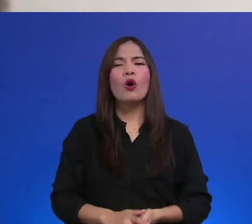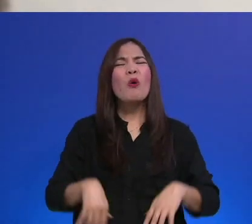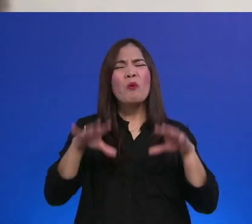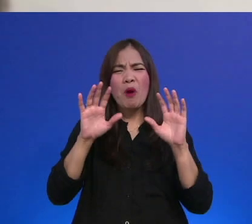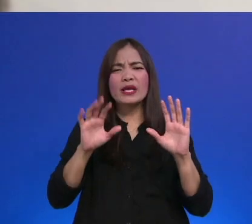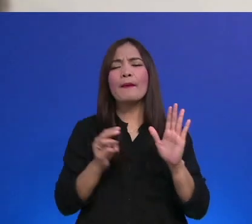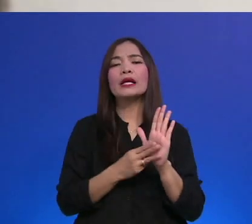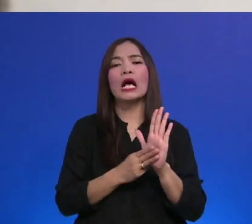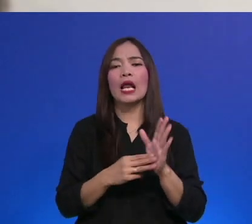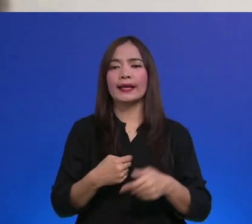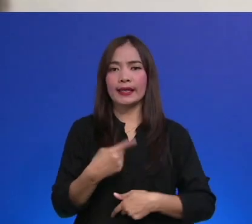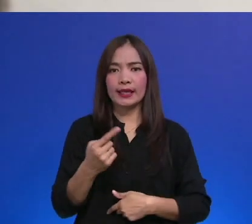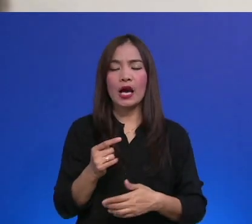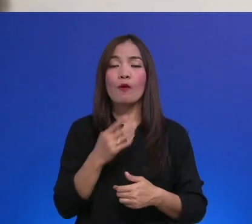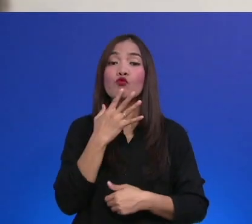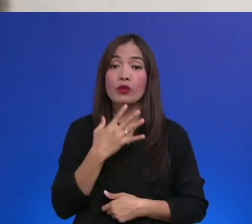hadapi